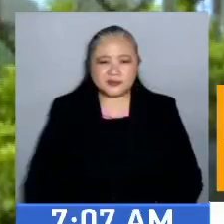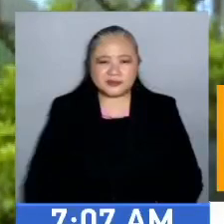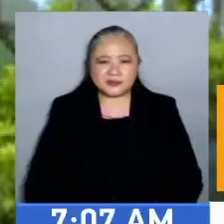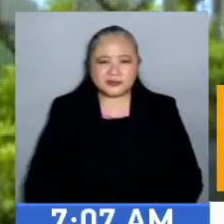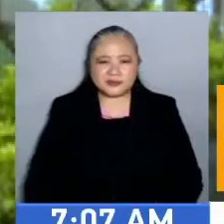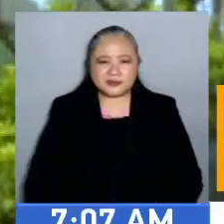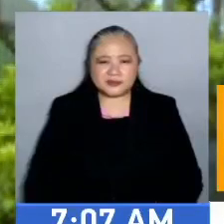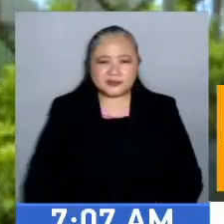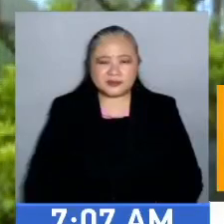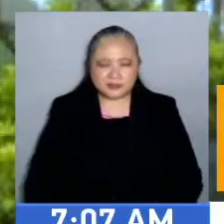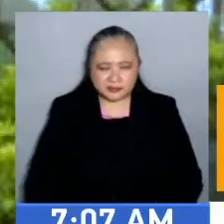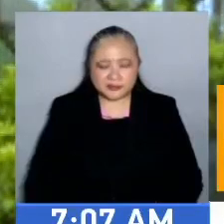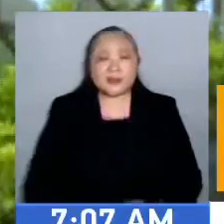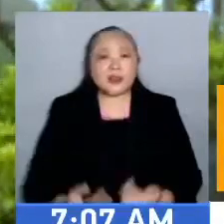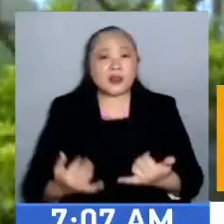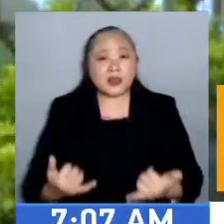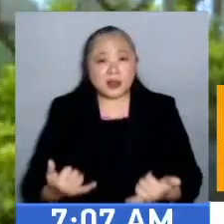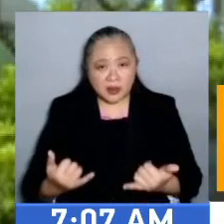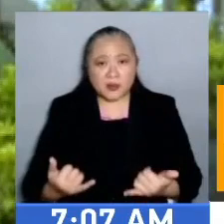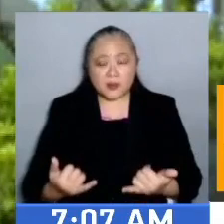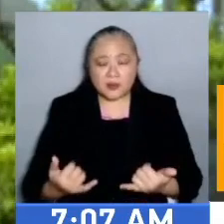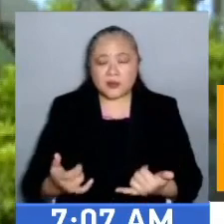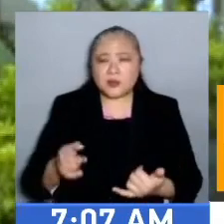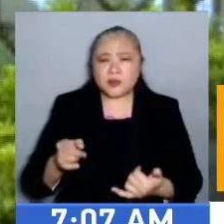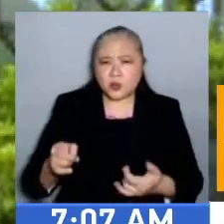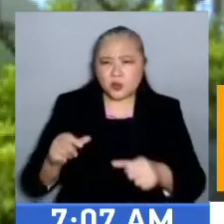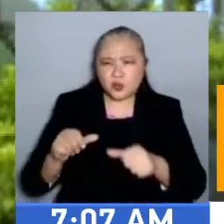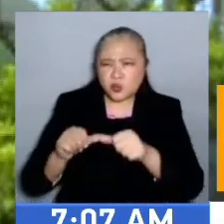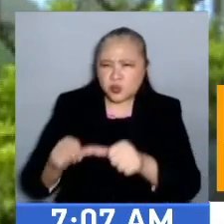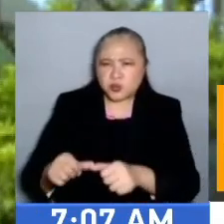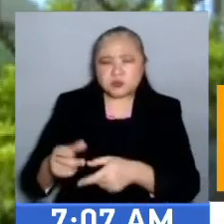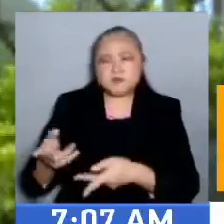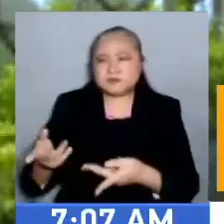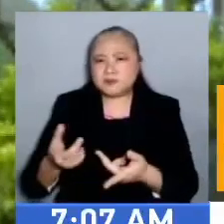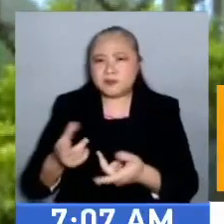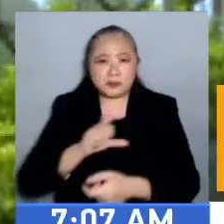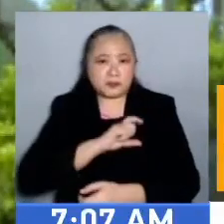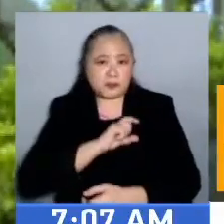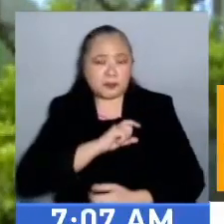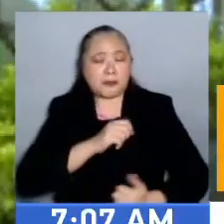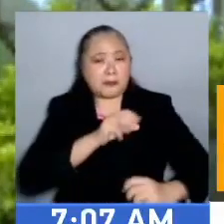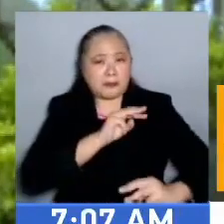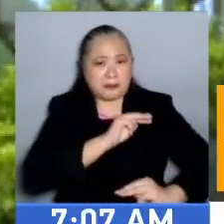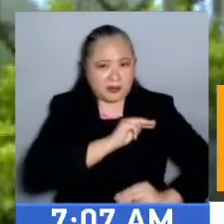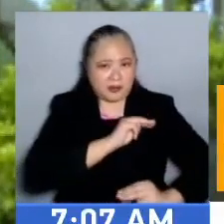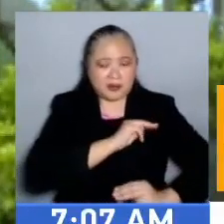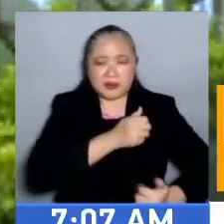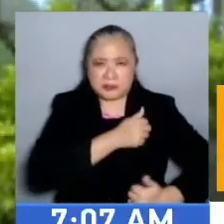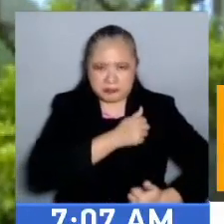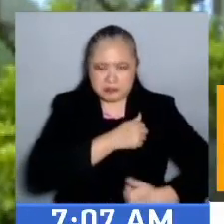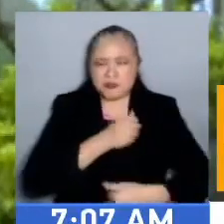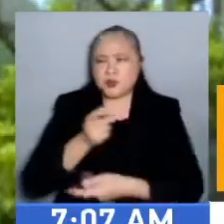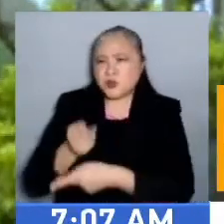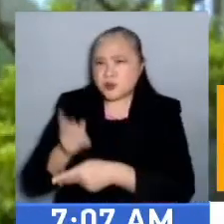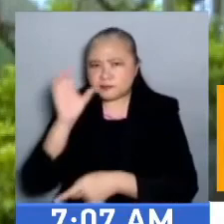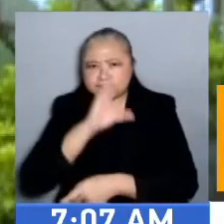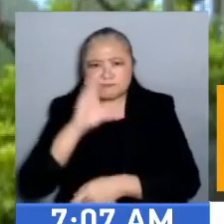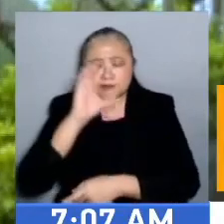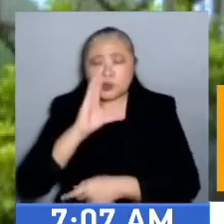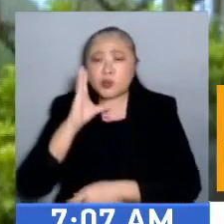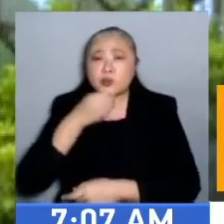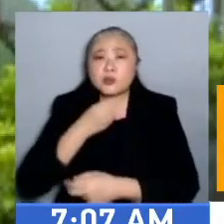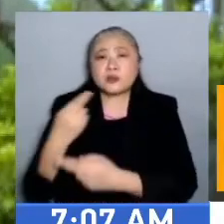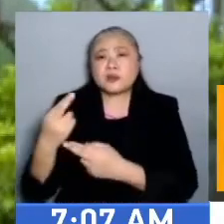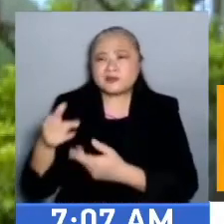Igan, sa ngayon ay nagpapatuloy pa rin ang operasyon ng kapulisan at militar para mahuli na ang responsable sa pagpapasabog sa loob